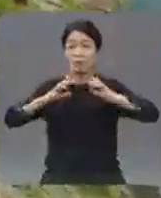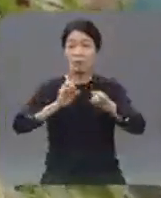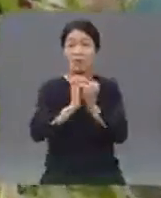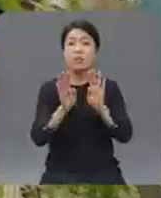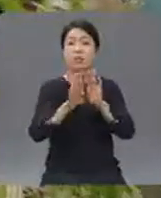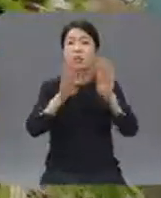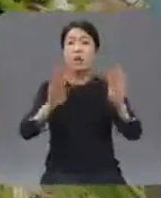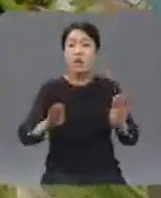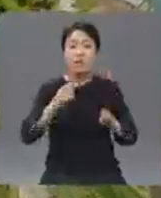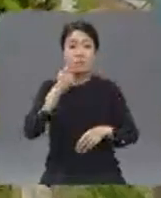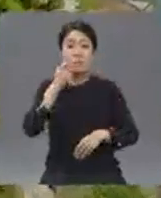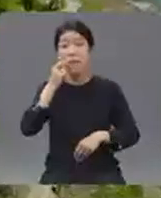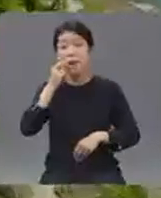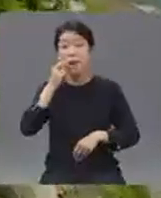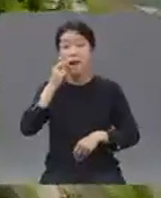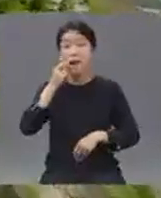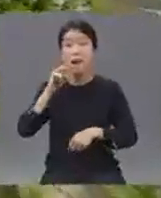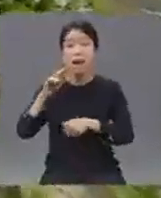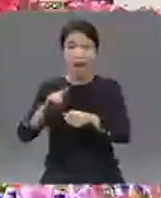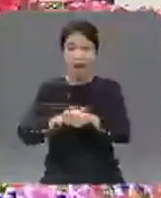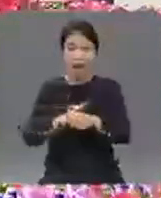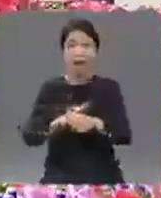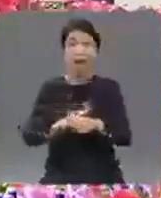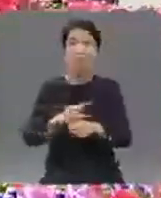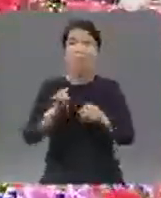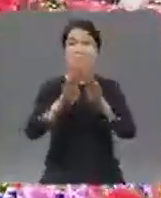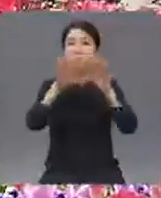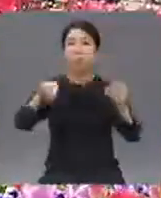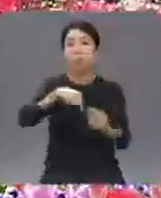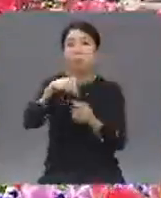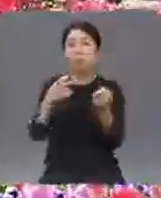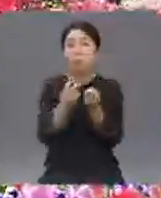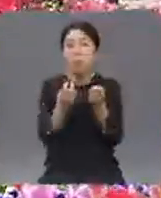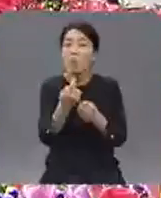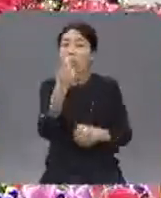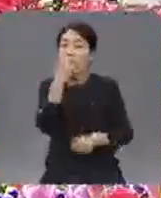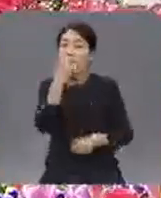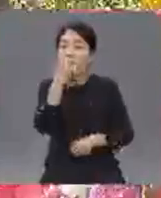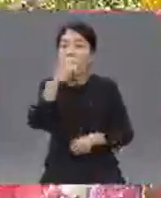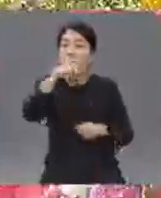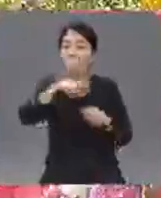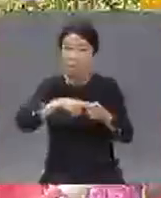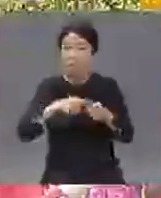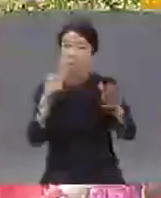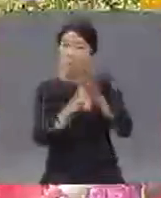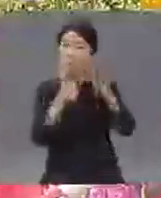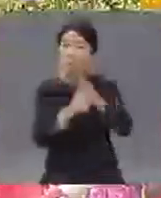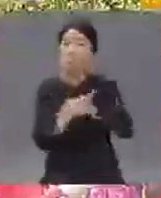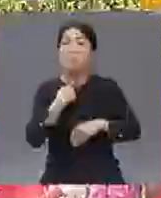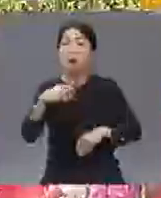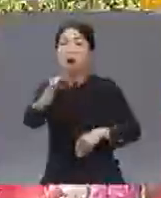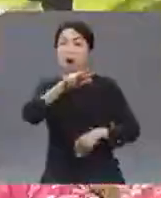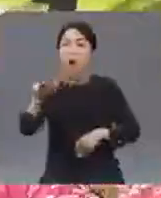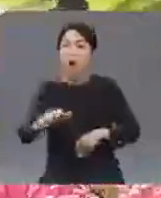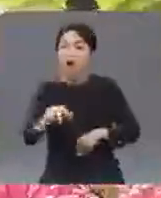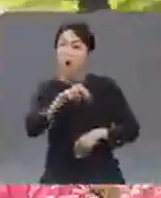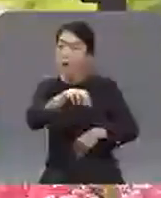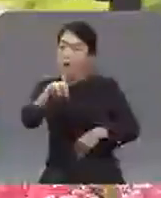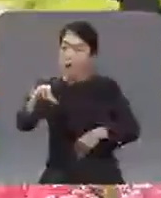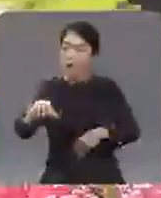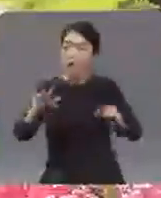국제정원 박람회가 인기몰이를 이어가면서 박람회 운영 노하우를 배우기 위해 다녀간 정국의 자치단체는